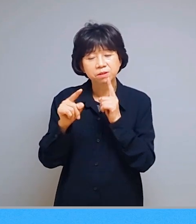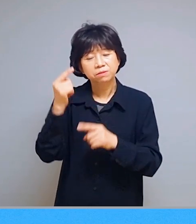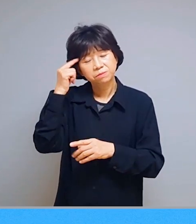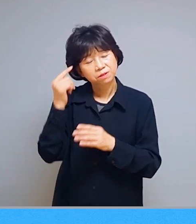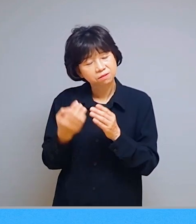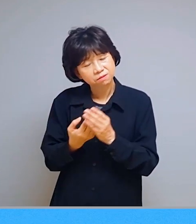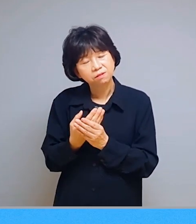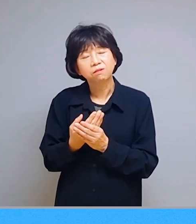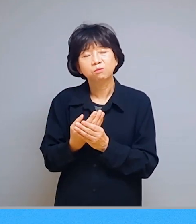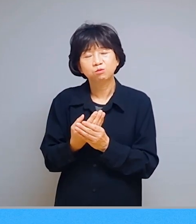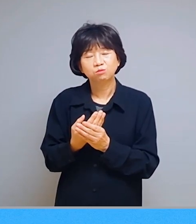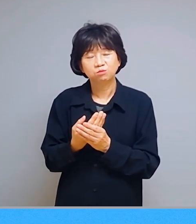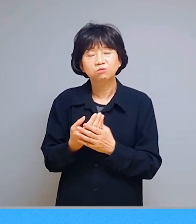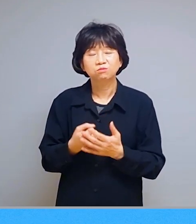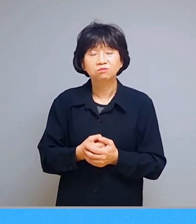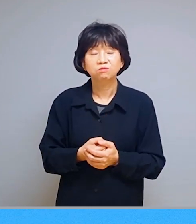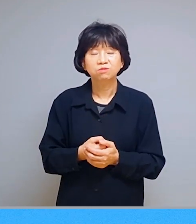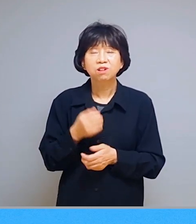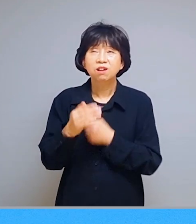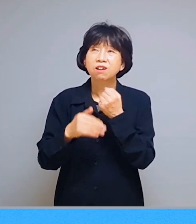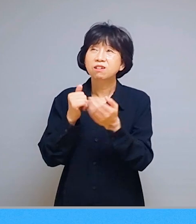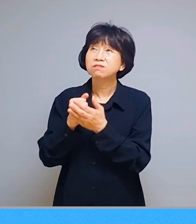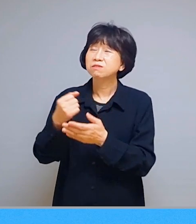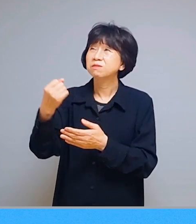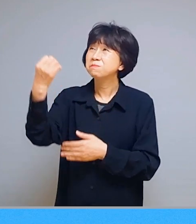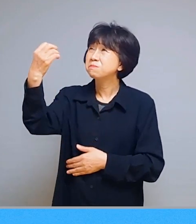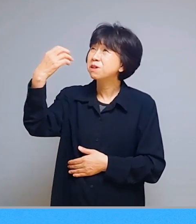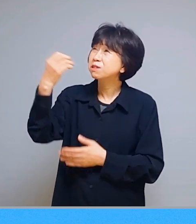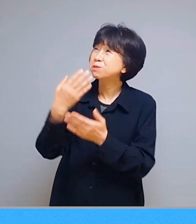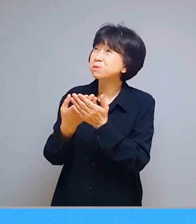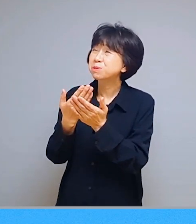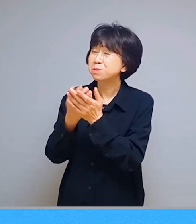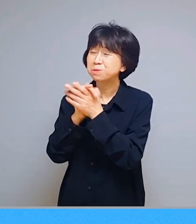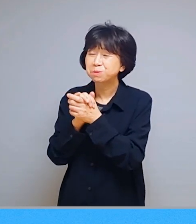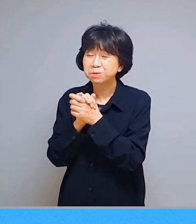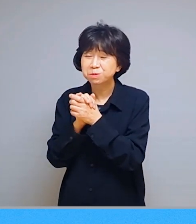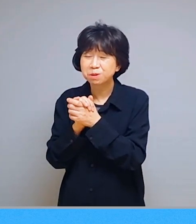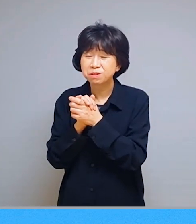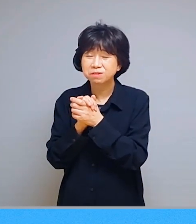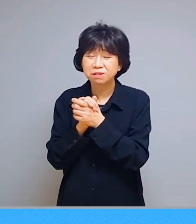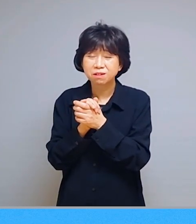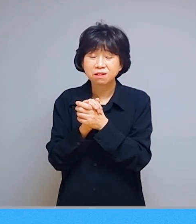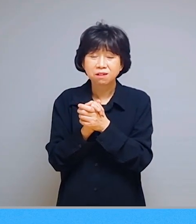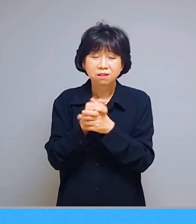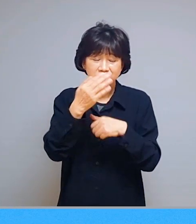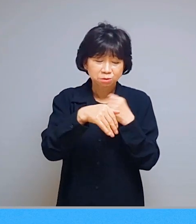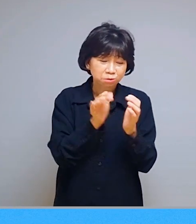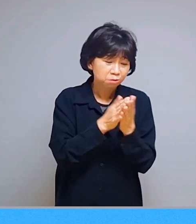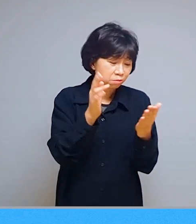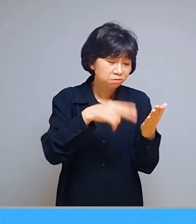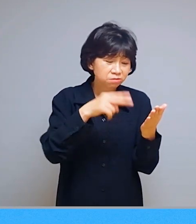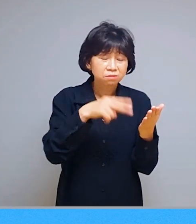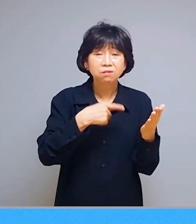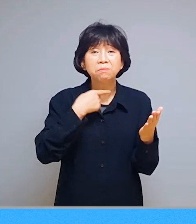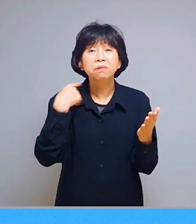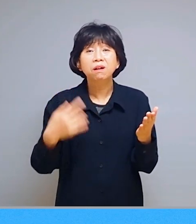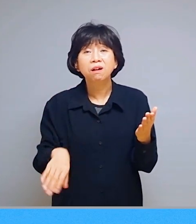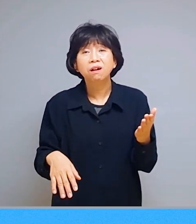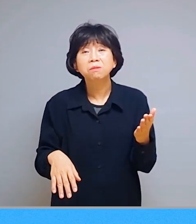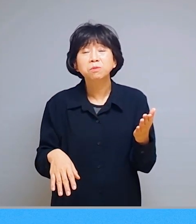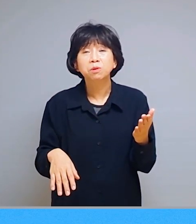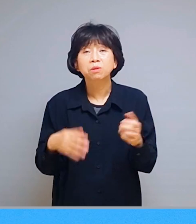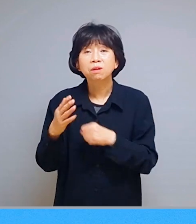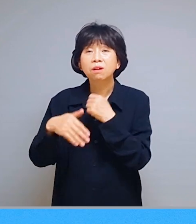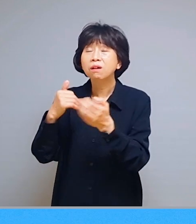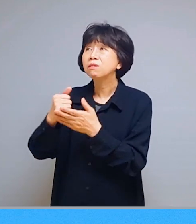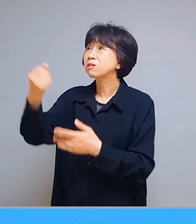거예요. 하나님 말씀해 주세요. 말씀해 주세요. 하나님 앞에 간절히 기도하는데 말씀을 읽어본 적이 있어야지. 하나님이 지금